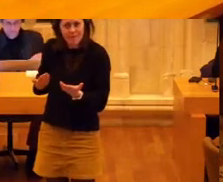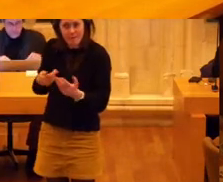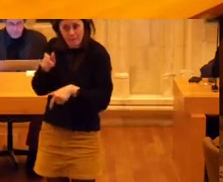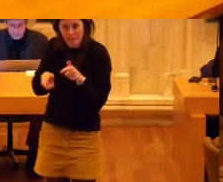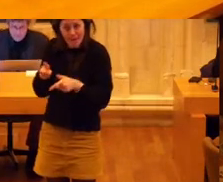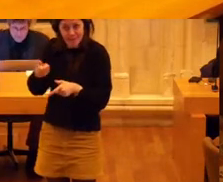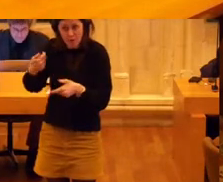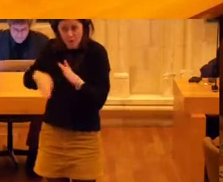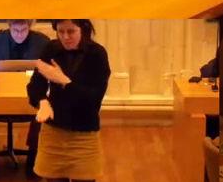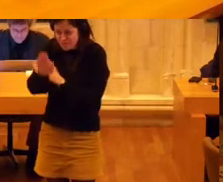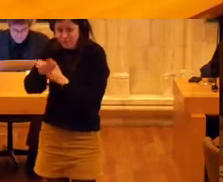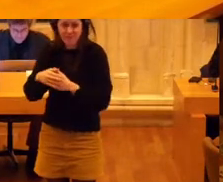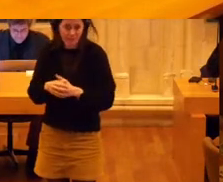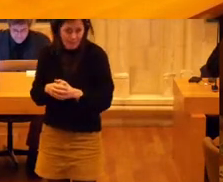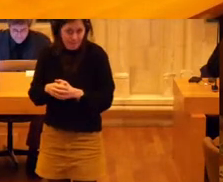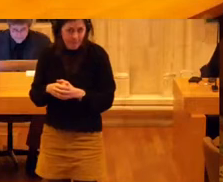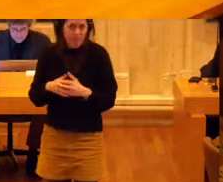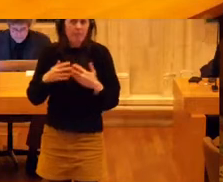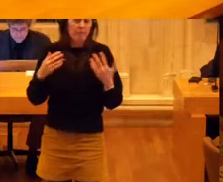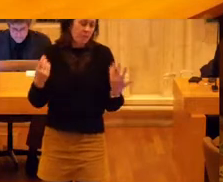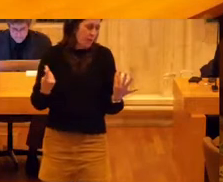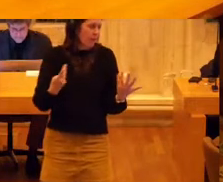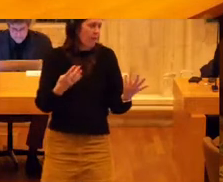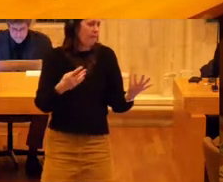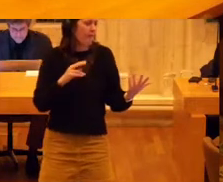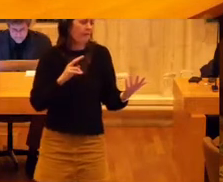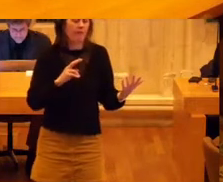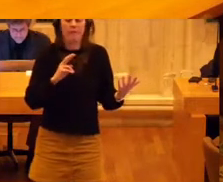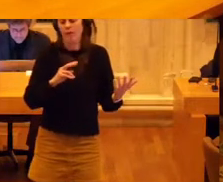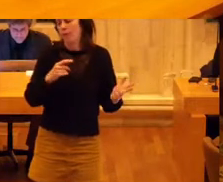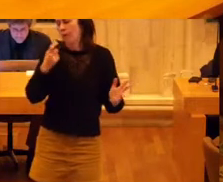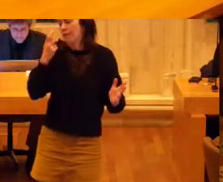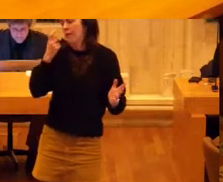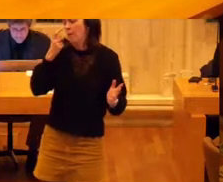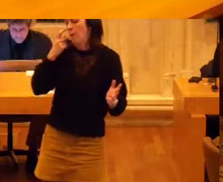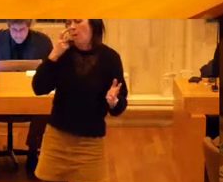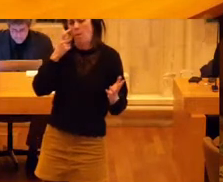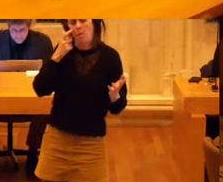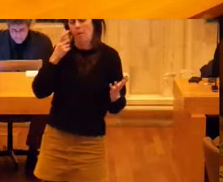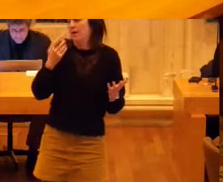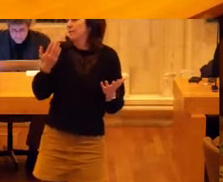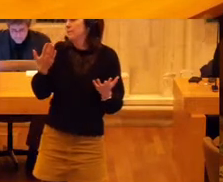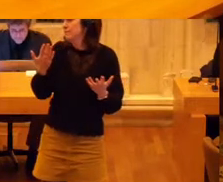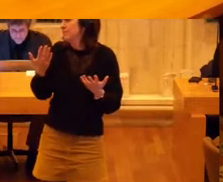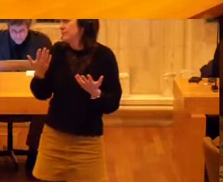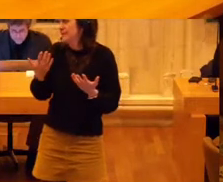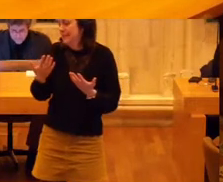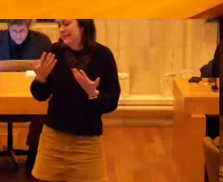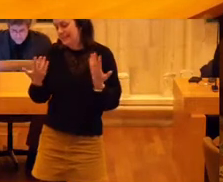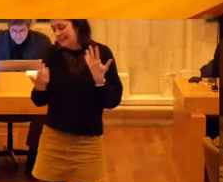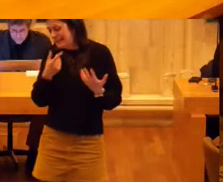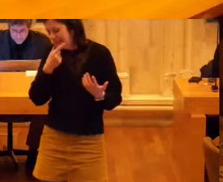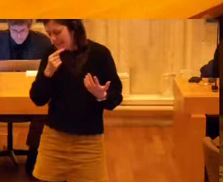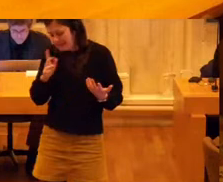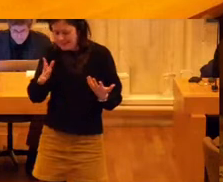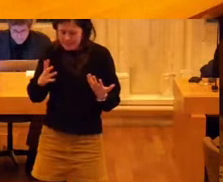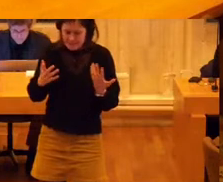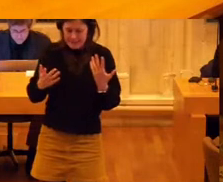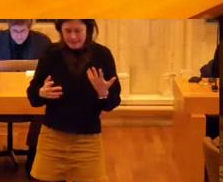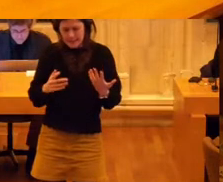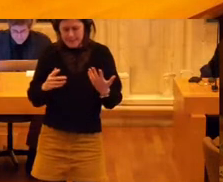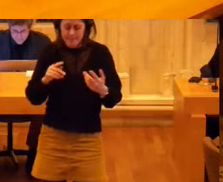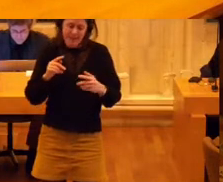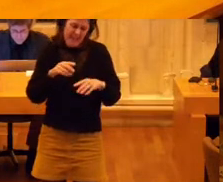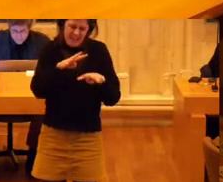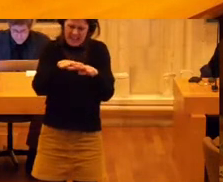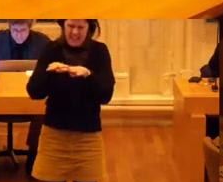conseillers de quartier. Comme on peut le constater, c'est toujours une question importante et difficile. On a parfois plus de mal à mobiliser